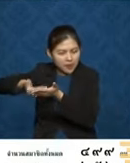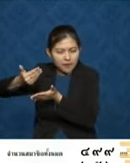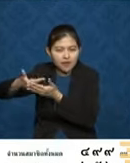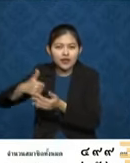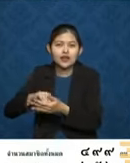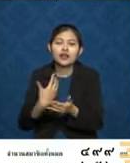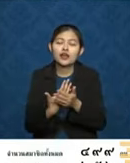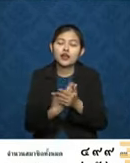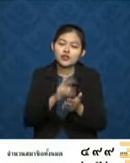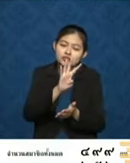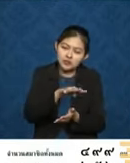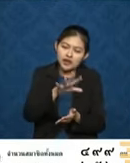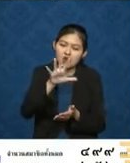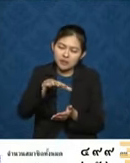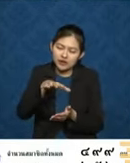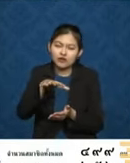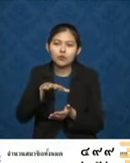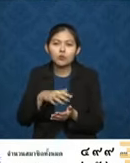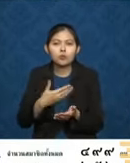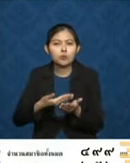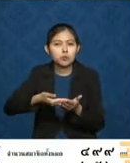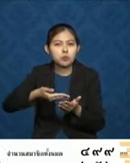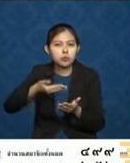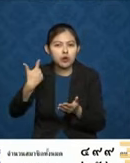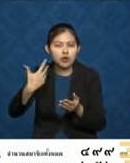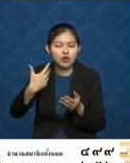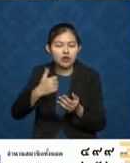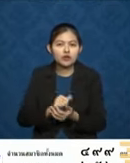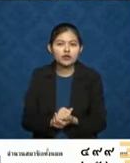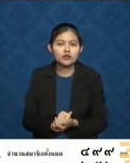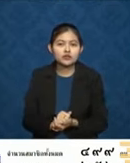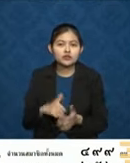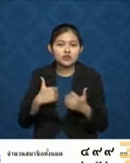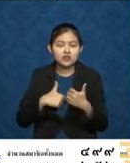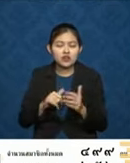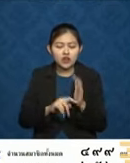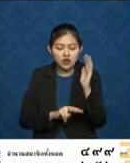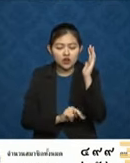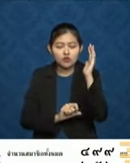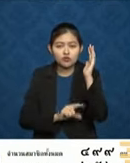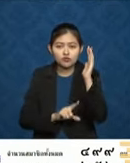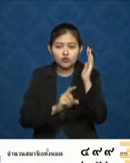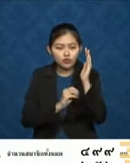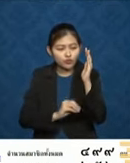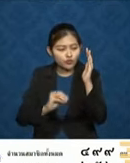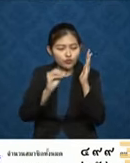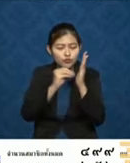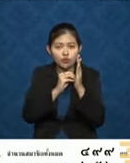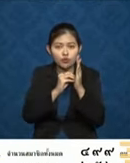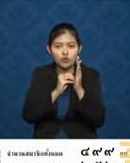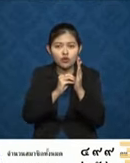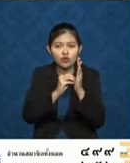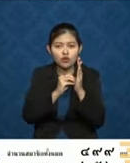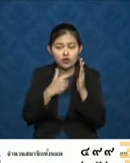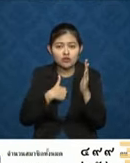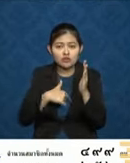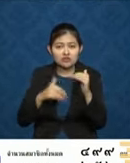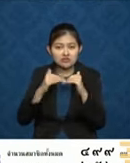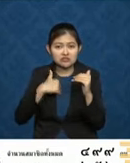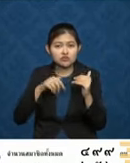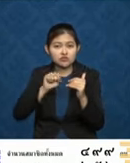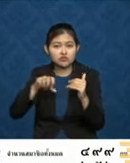ราคา 4,000 5,000นี่เป็นเรื่องปกติผมเพิ่งทราบครับว่าระยะทางจากนครศรีราชมากรุงเทพฯนี่ผมนั่งจะให้สิทธิ์สสมา